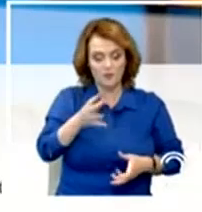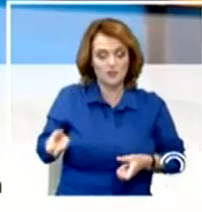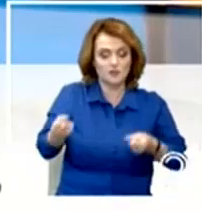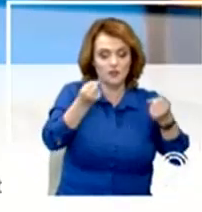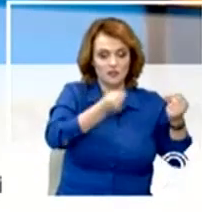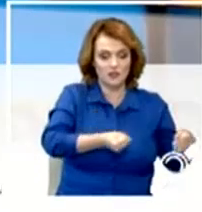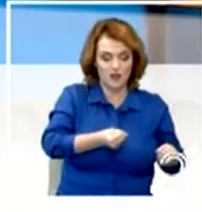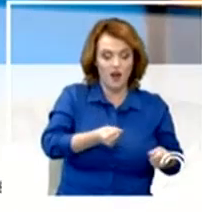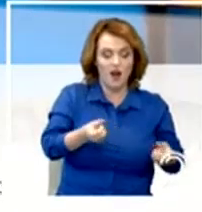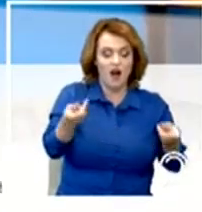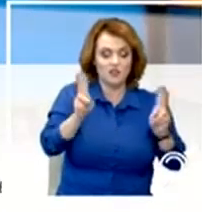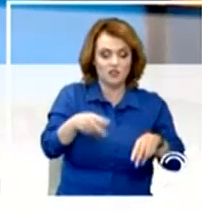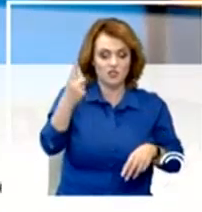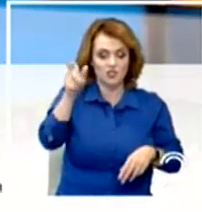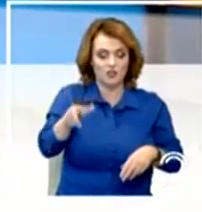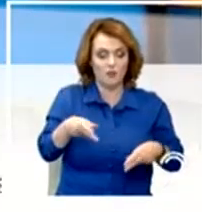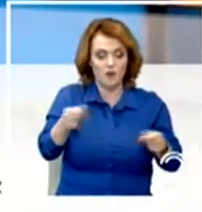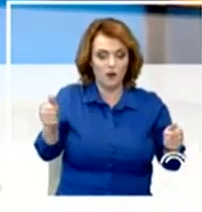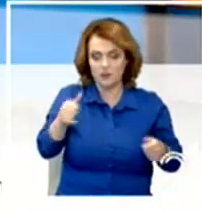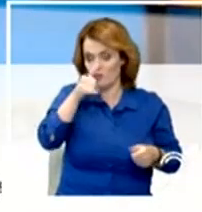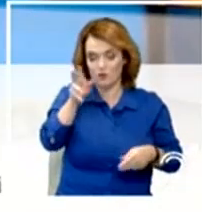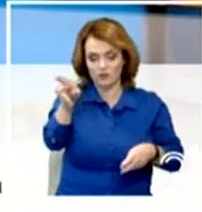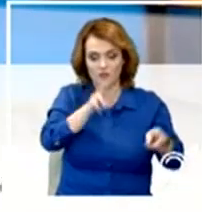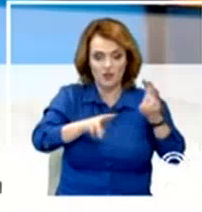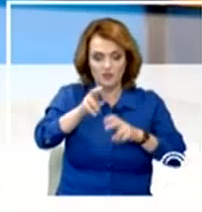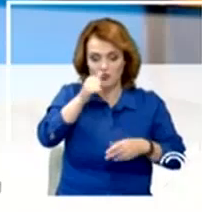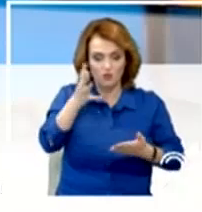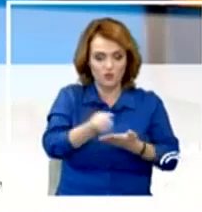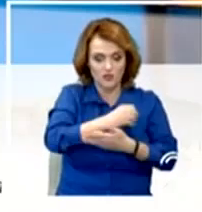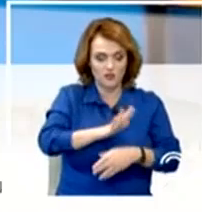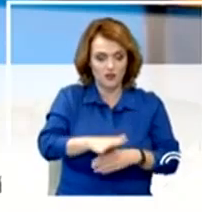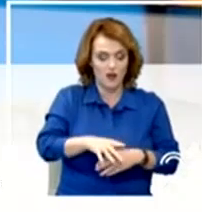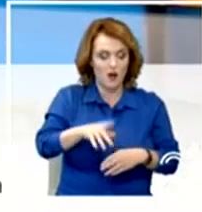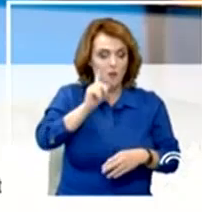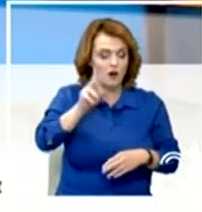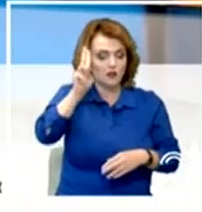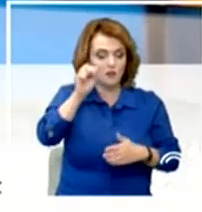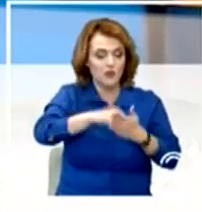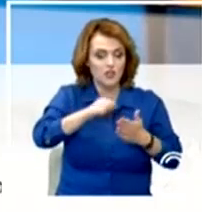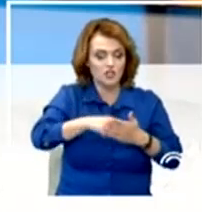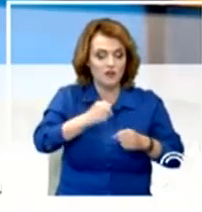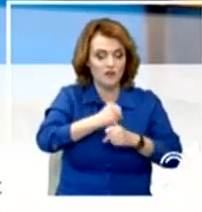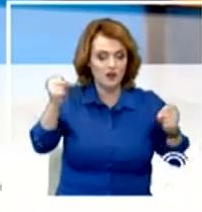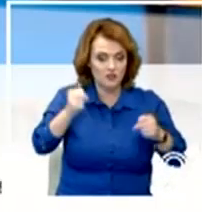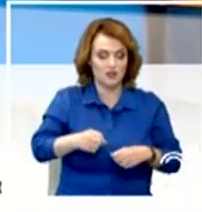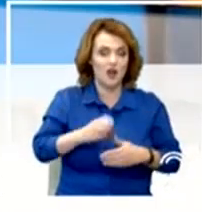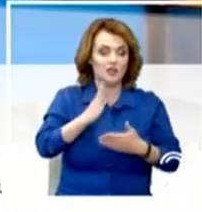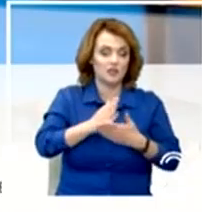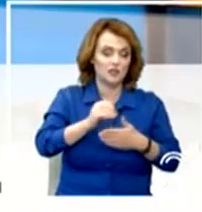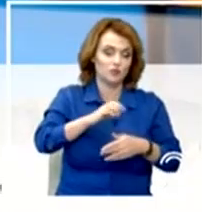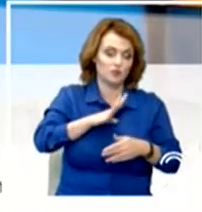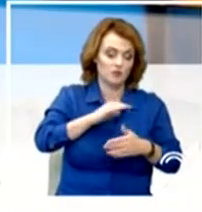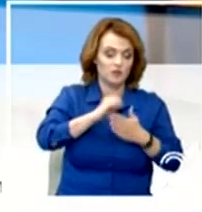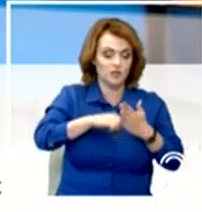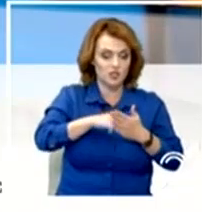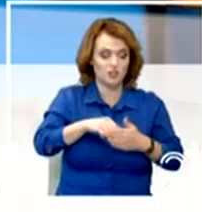cel puțin un dispărut, a anunțat ministrul turc de interne. Deocamdată nu se cunosc cauzele exploziei, dar primele indicii spun că